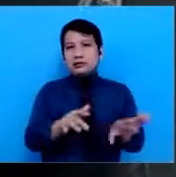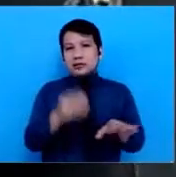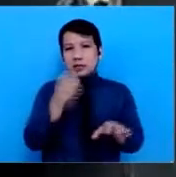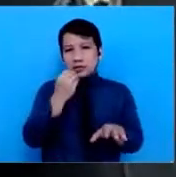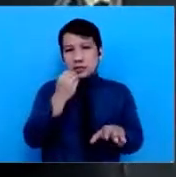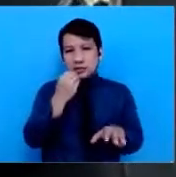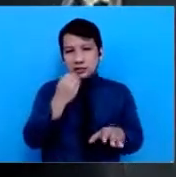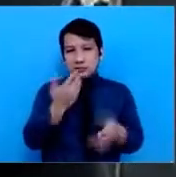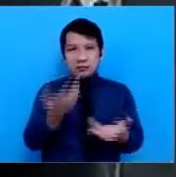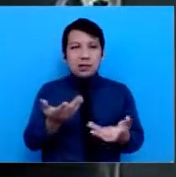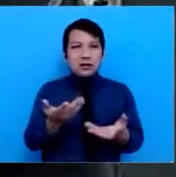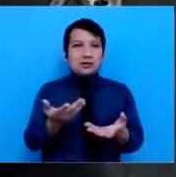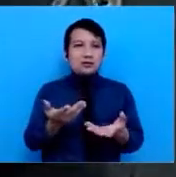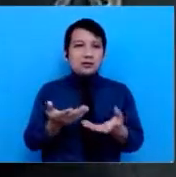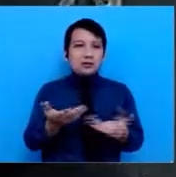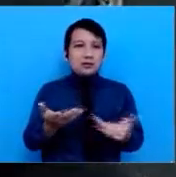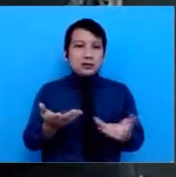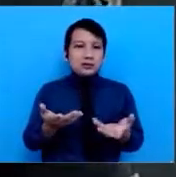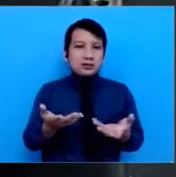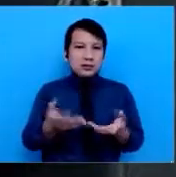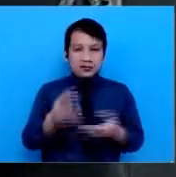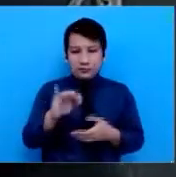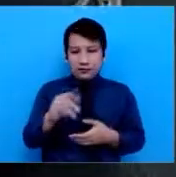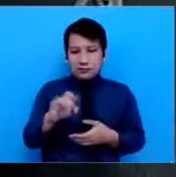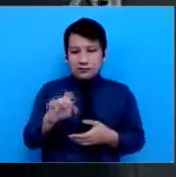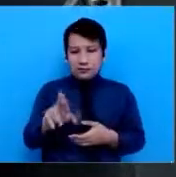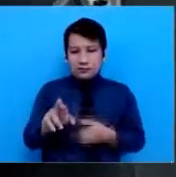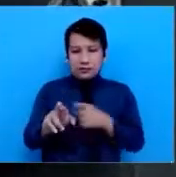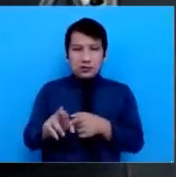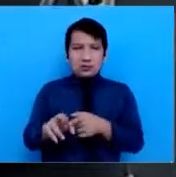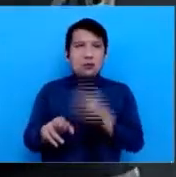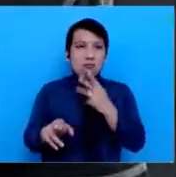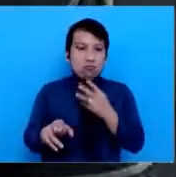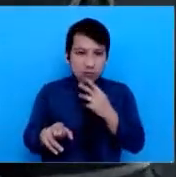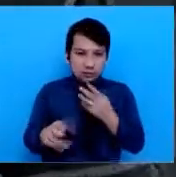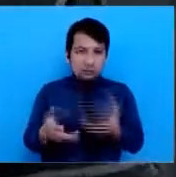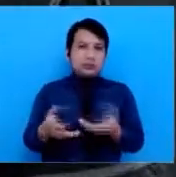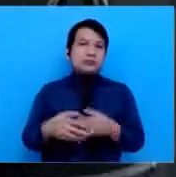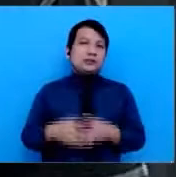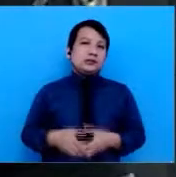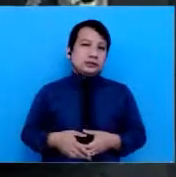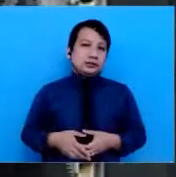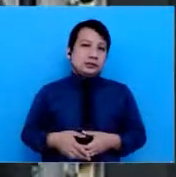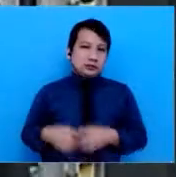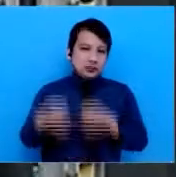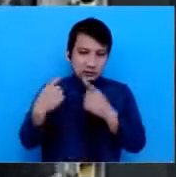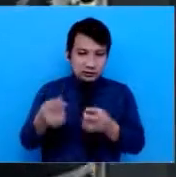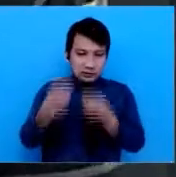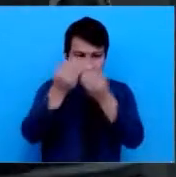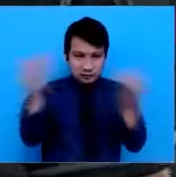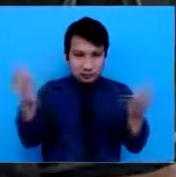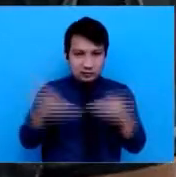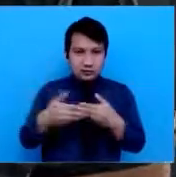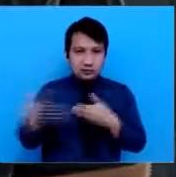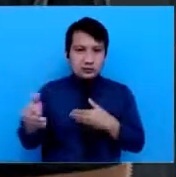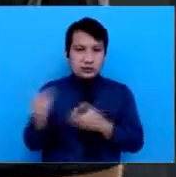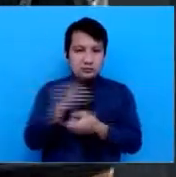foods? Are you getting enough fiber? Are you drinking enough water? Yon, di ba? The little things, exactly.